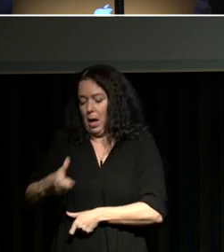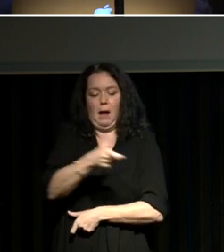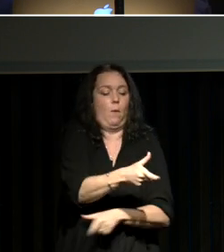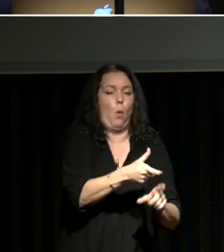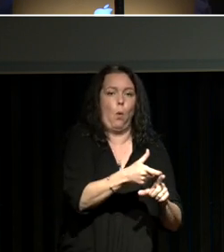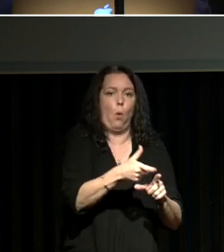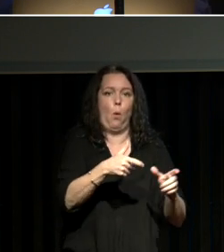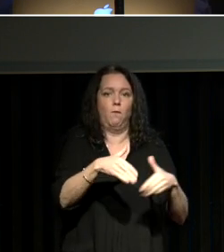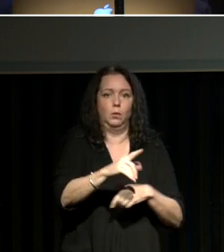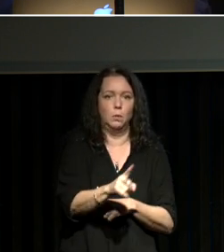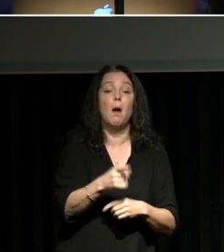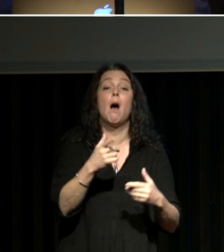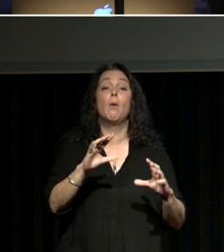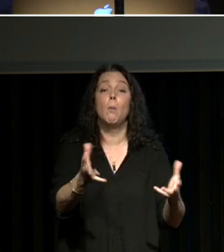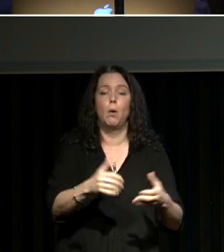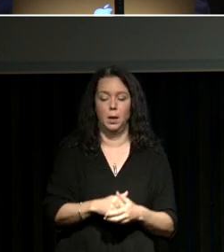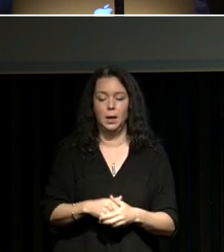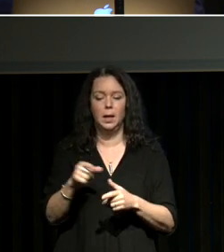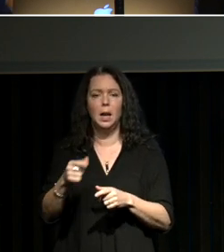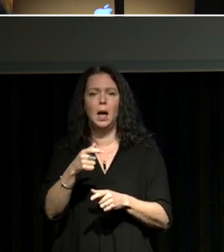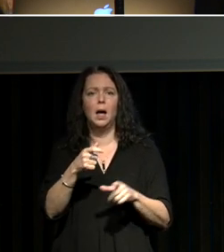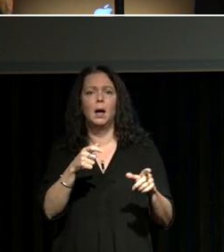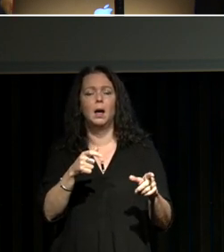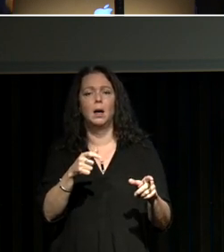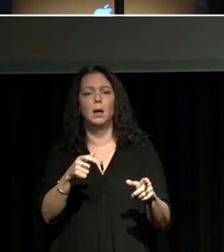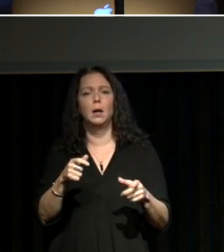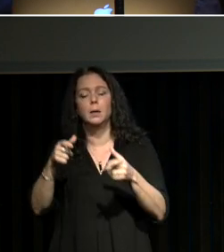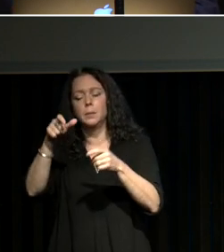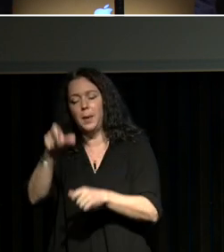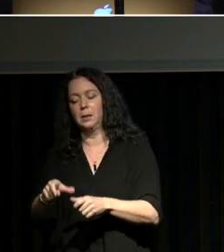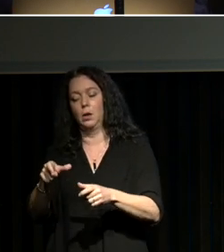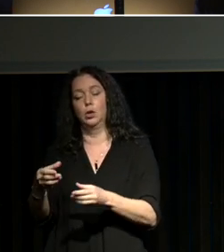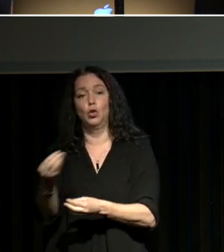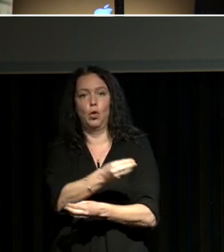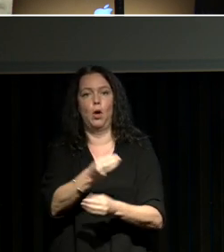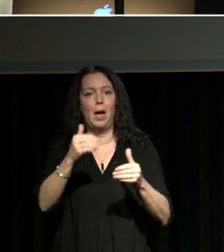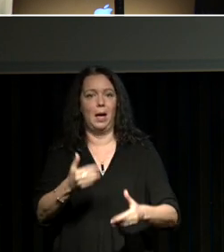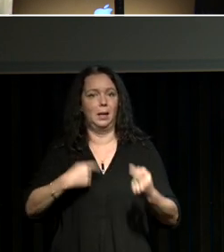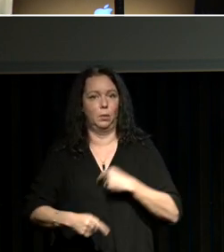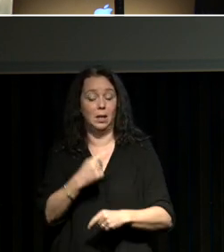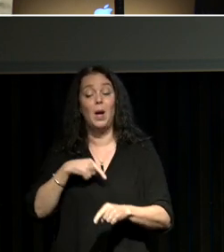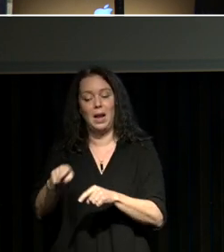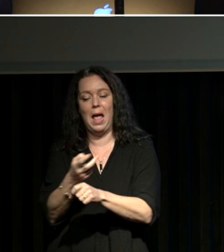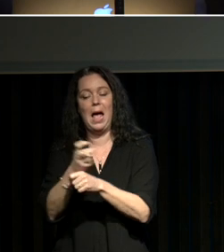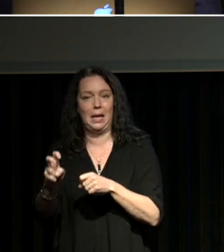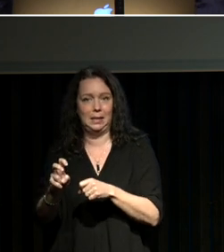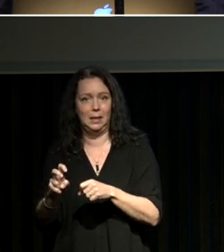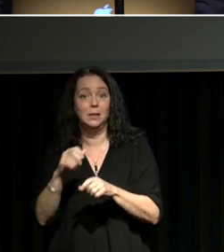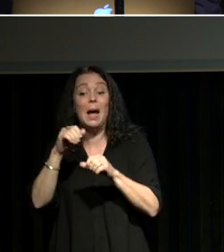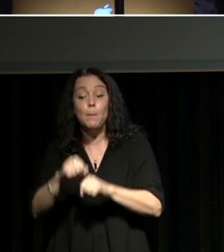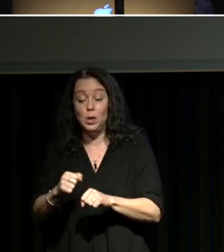très clairement, DCD, c'est le terme anglais pour donneur en arrêt circulatoire. C'est un facteur de risque majeur de non-reprise de